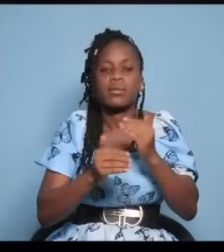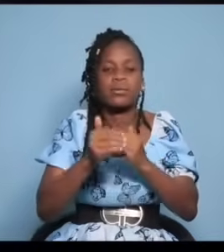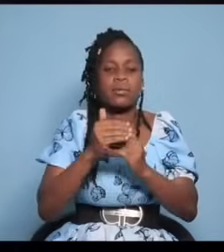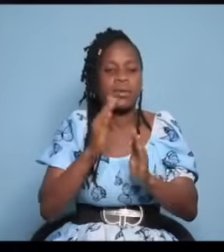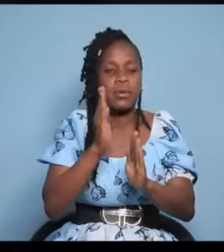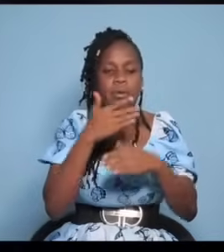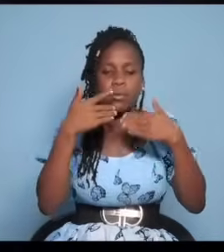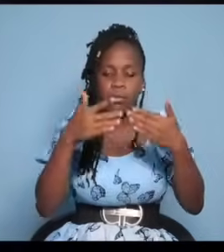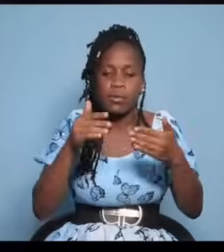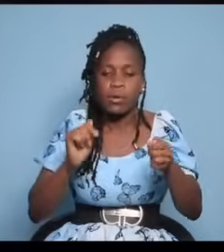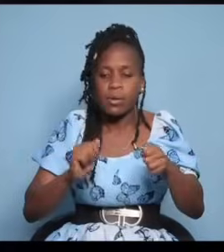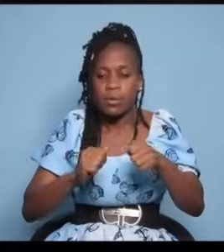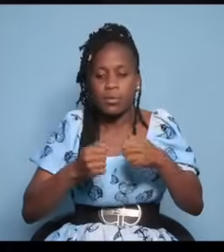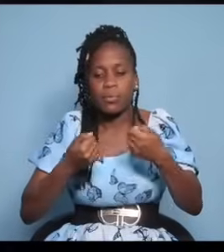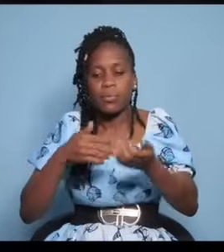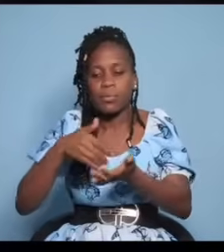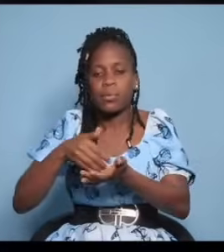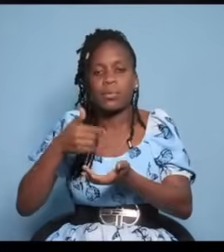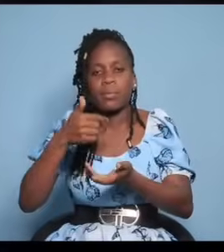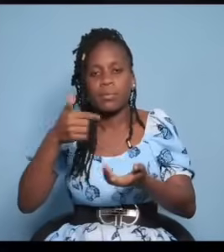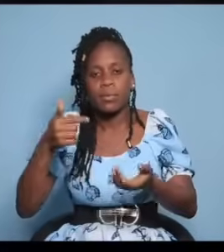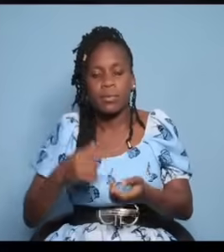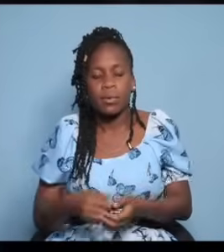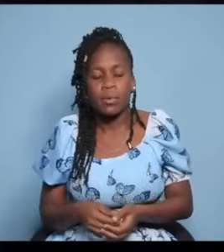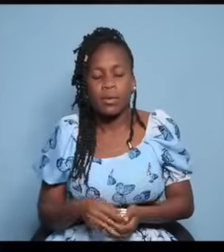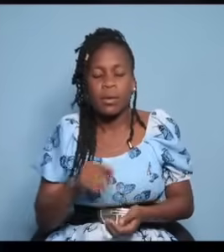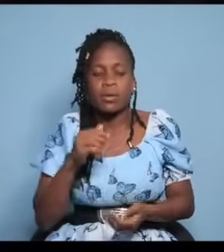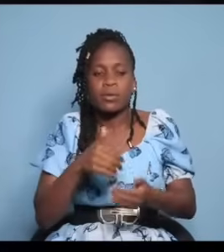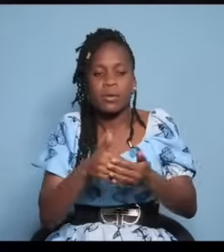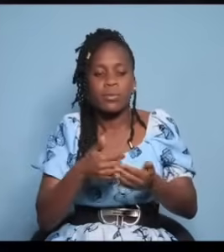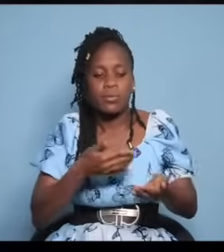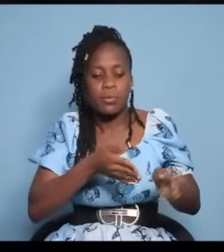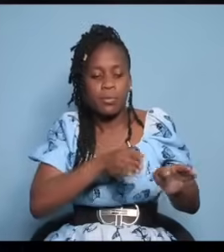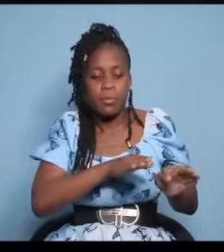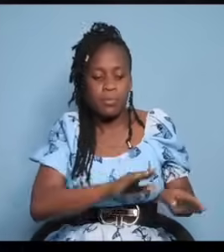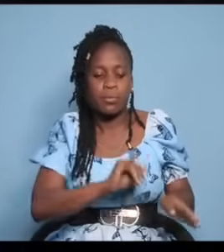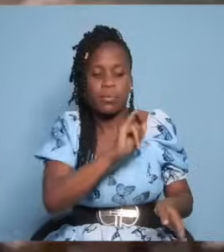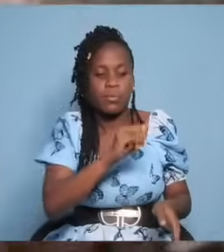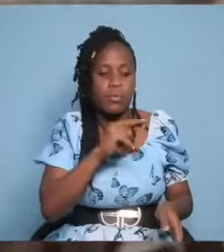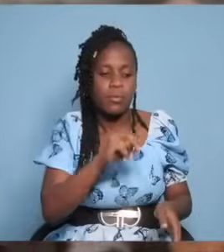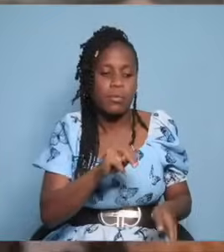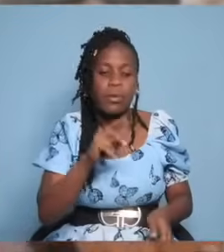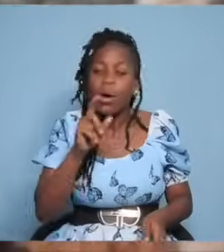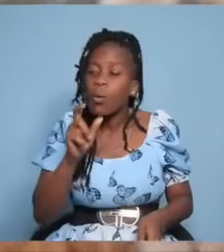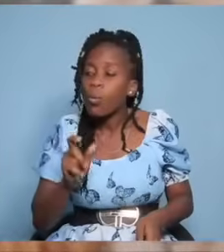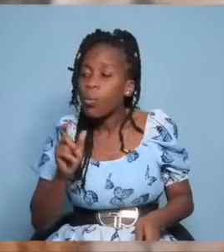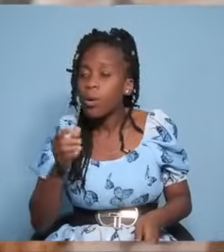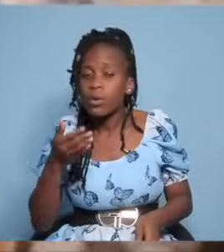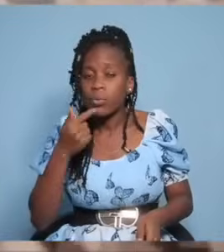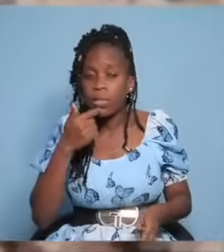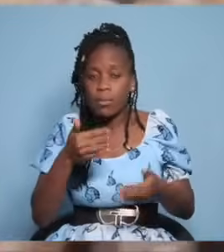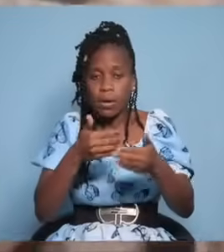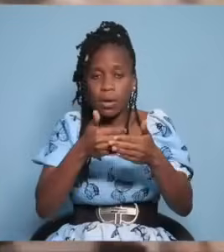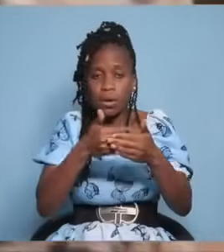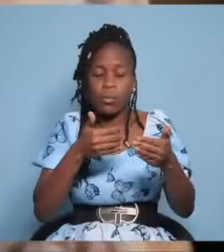aliyekosti maisha ya mwanaharakati huyu. Lakini watu wanasema kwamba wako baadhi ya watu toka katika